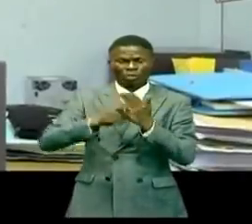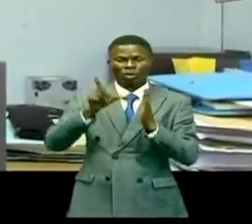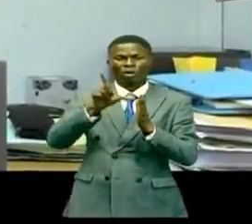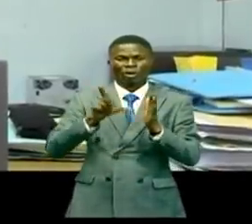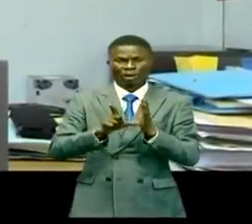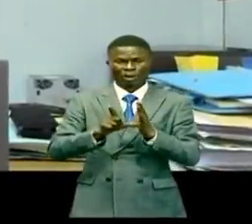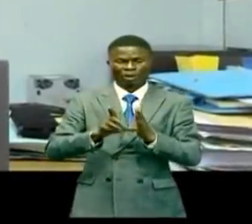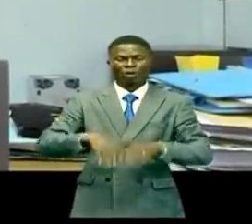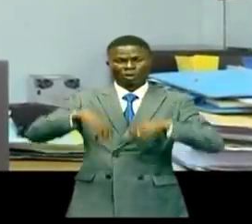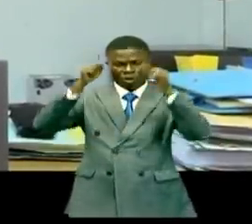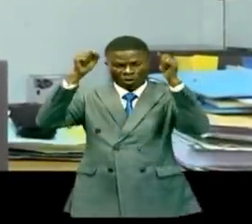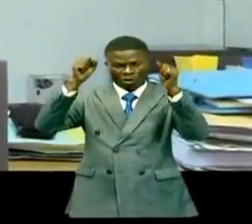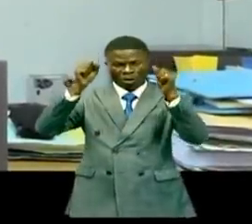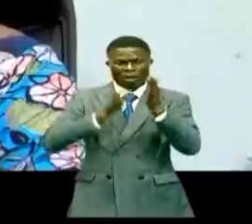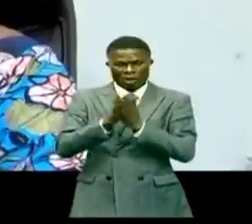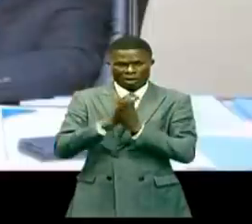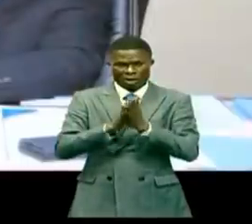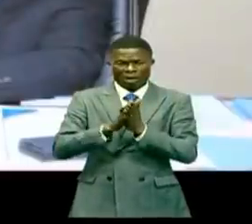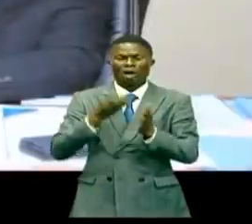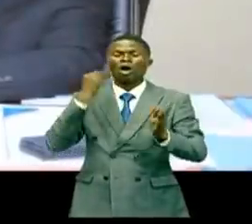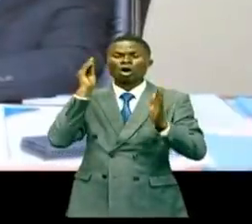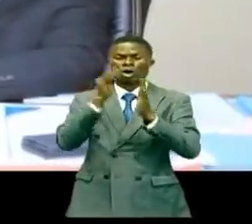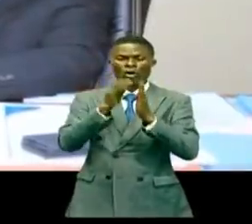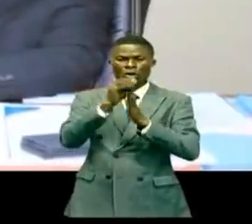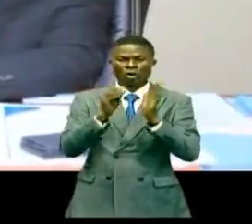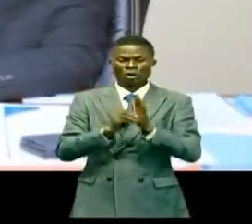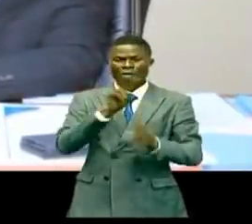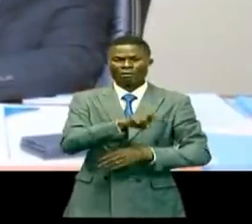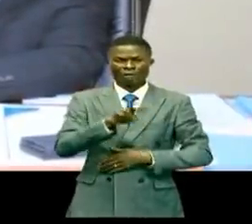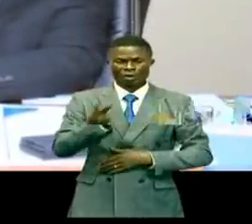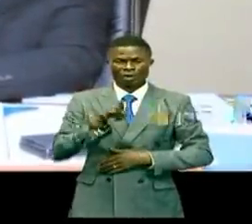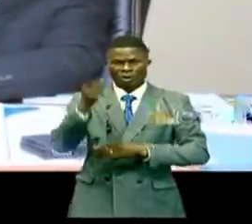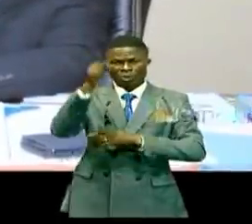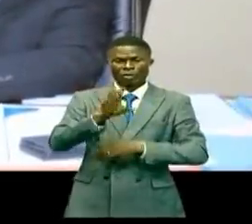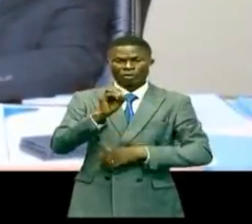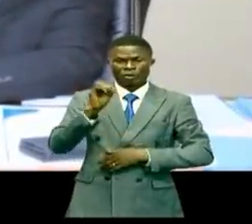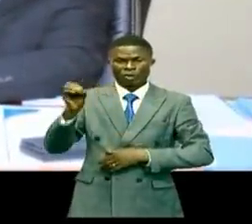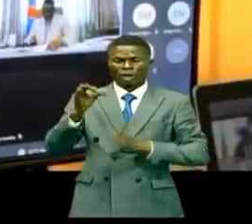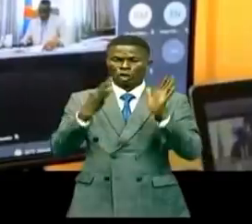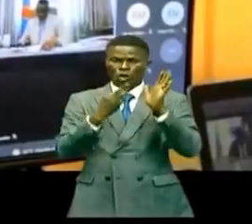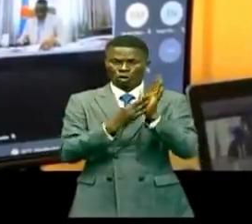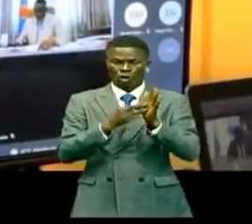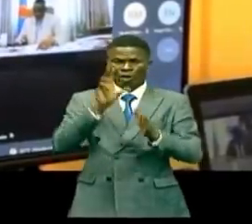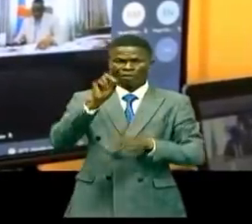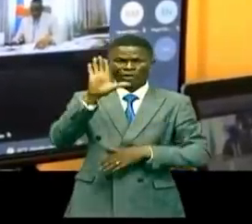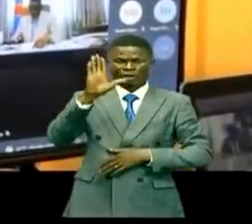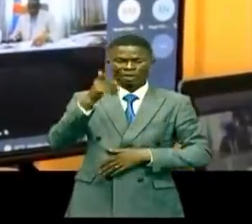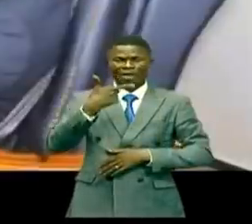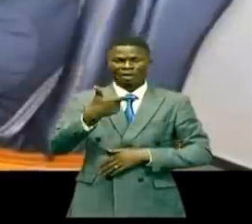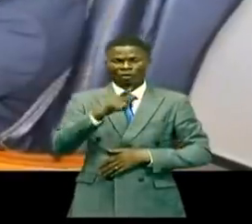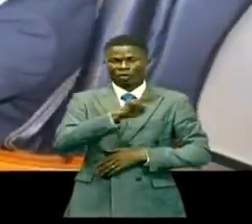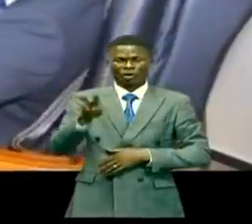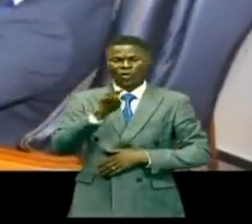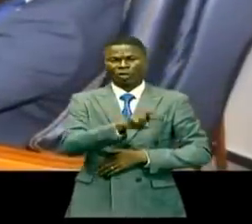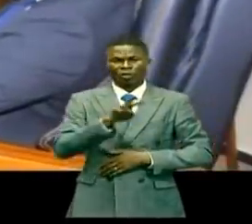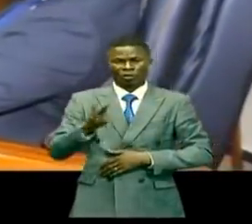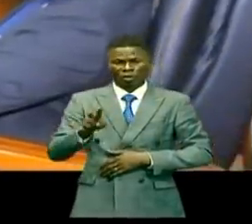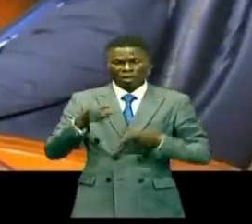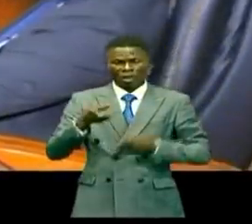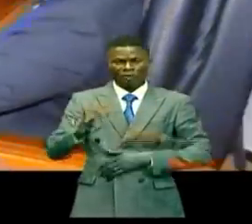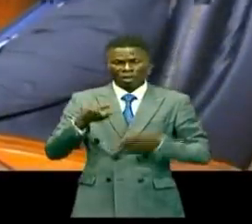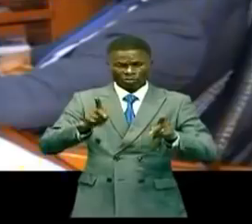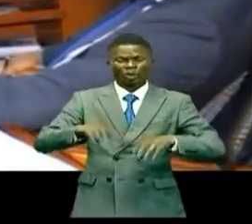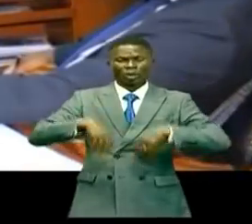de ratification a concerné l'ordonnance loi numéro 22-008 du 25 février 2022, autorisant